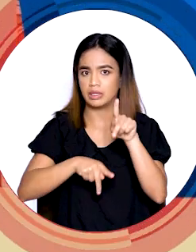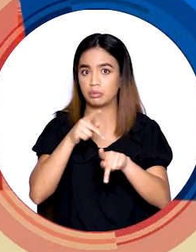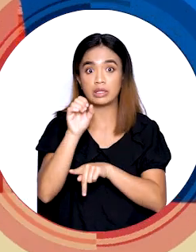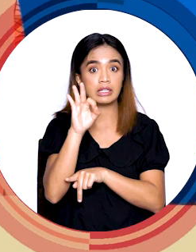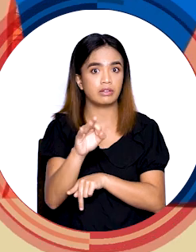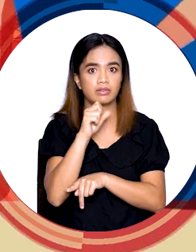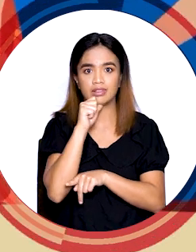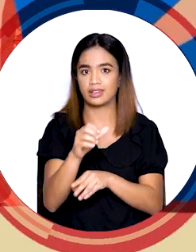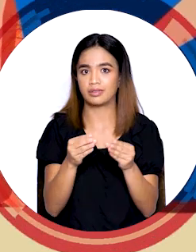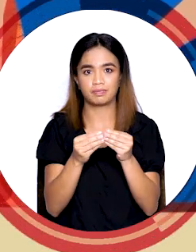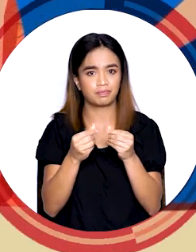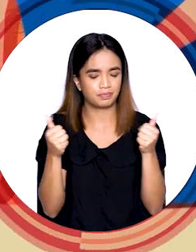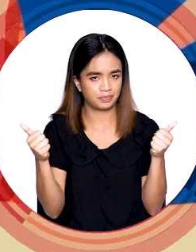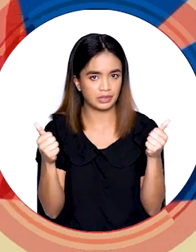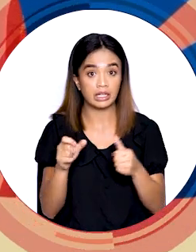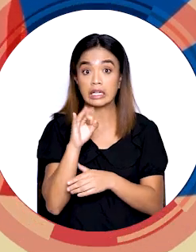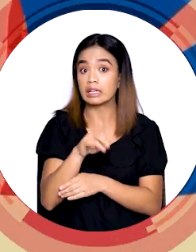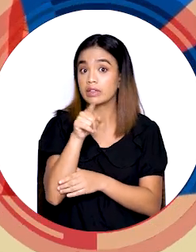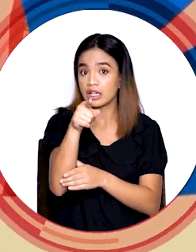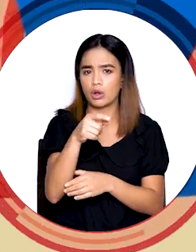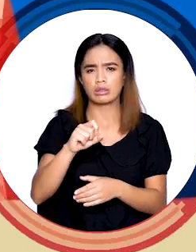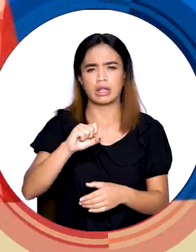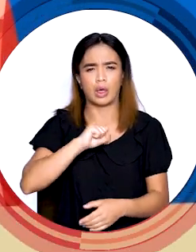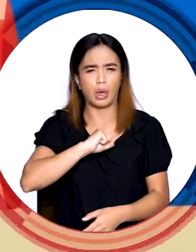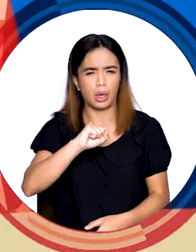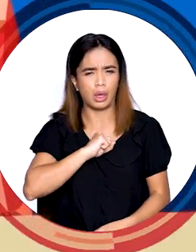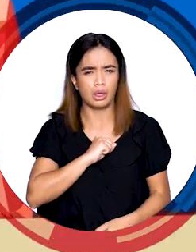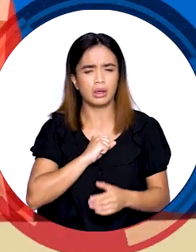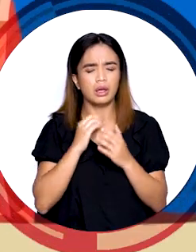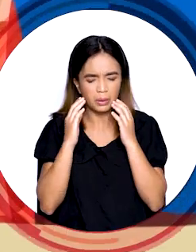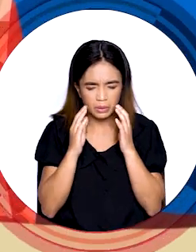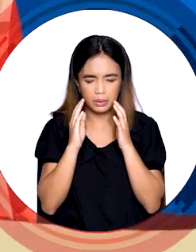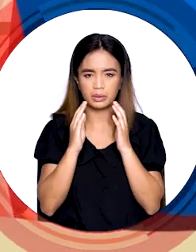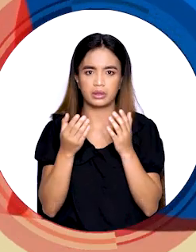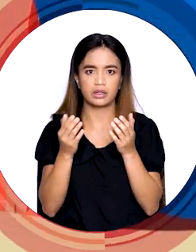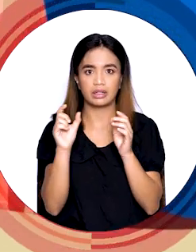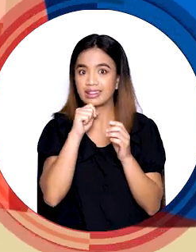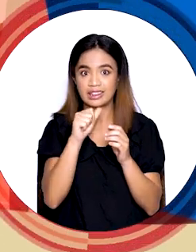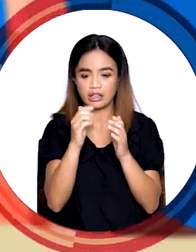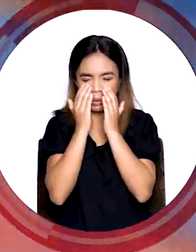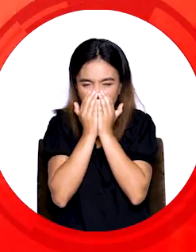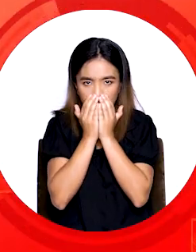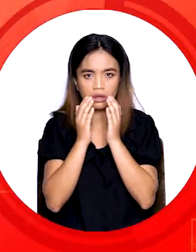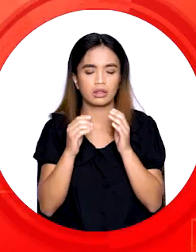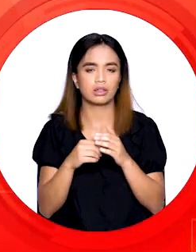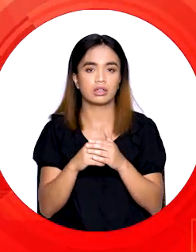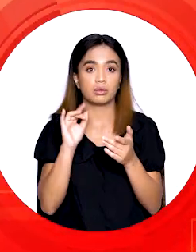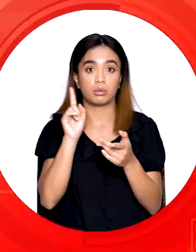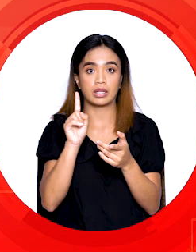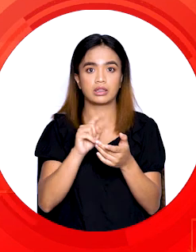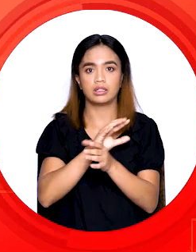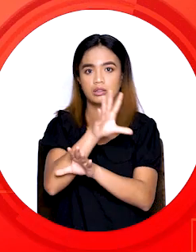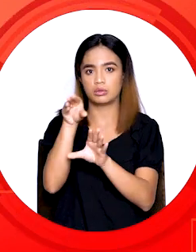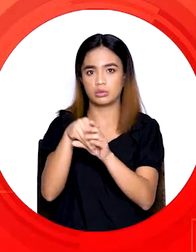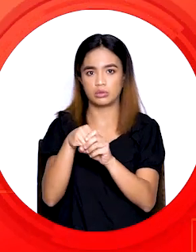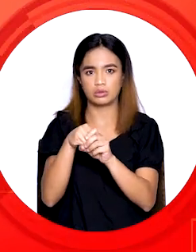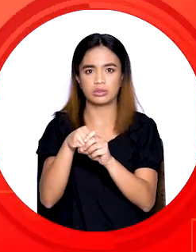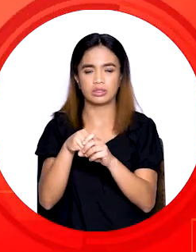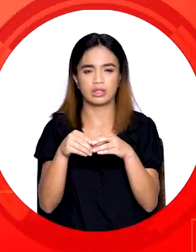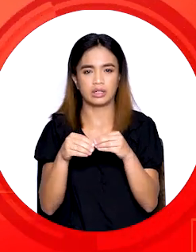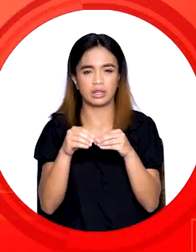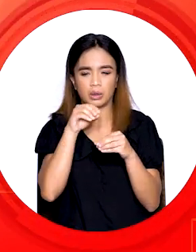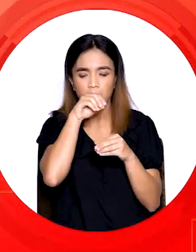tao kapag hindi ka nagpagamot. Kapag ikaw ay umubo o humatsing ng hindi nagtatakip, sumasama sa